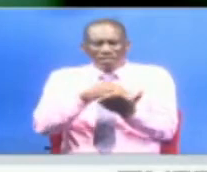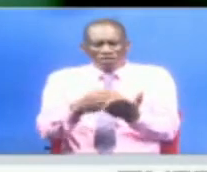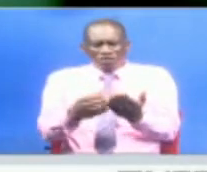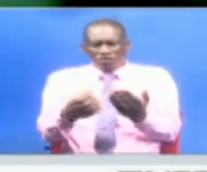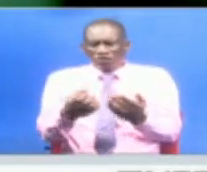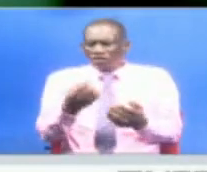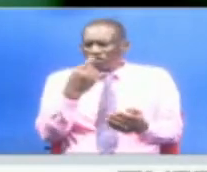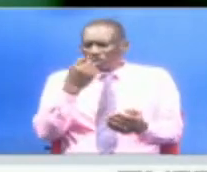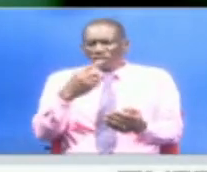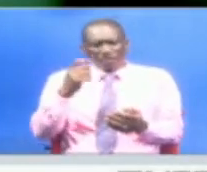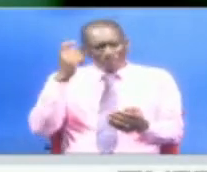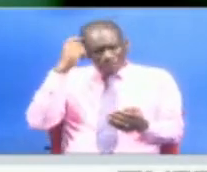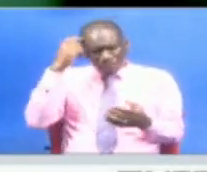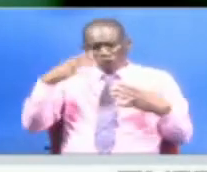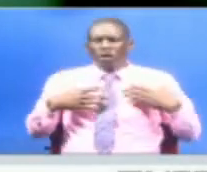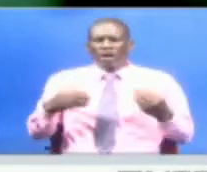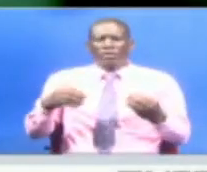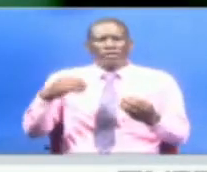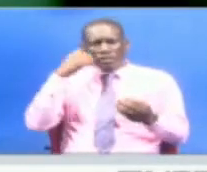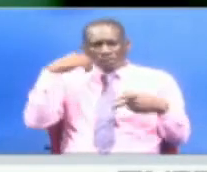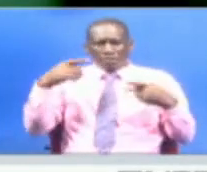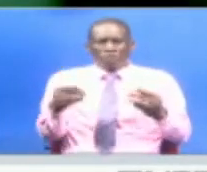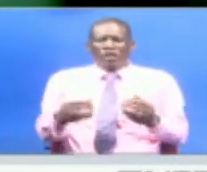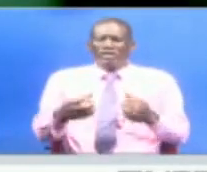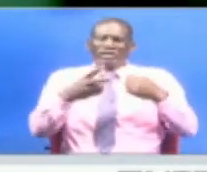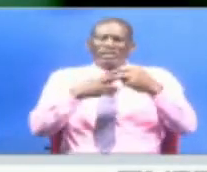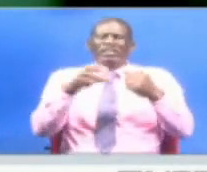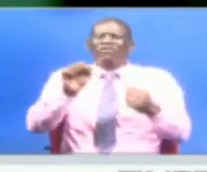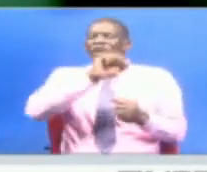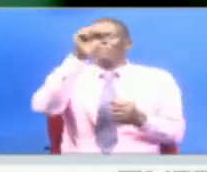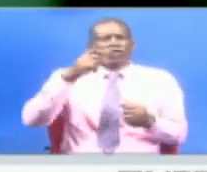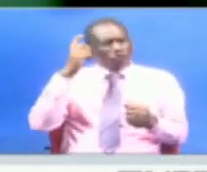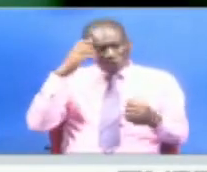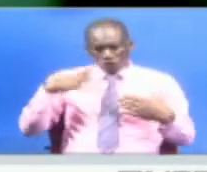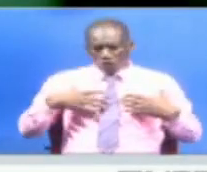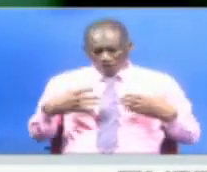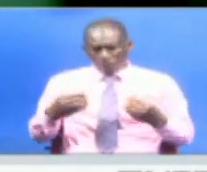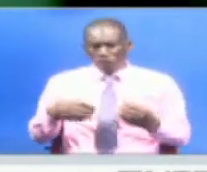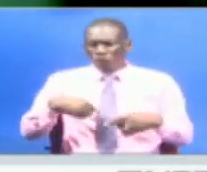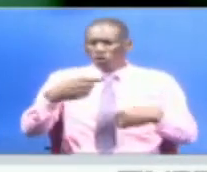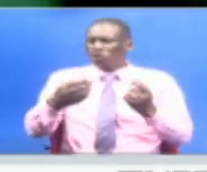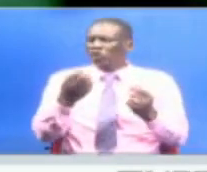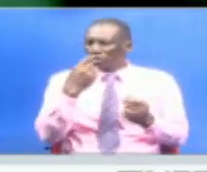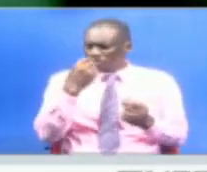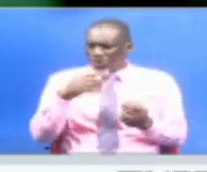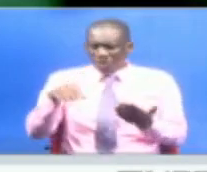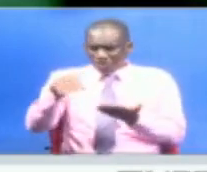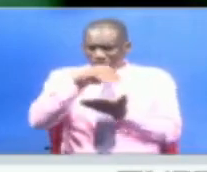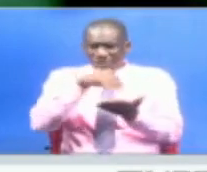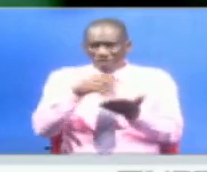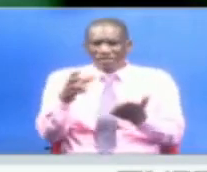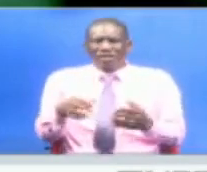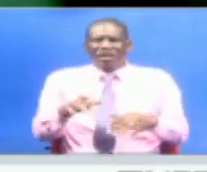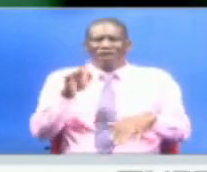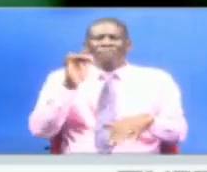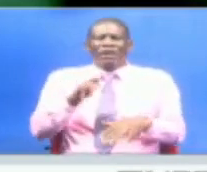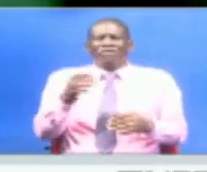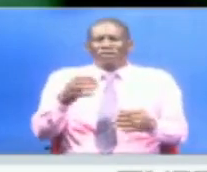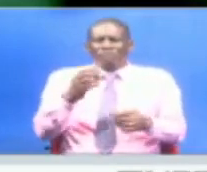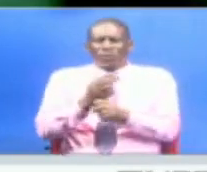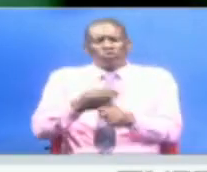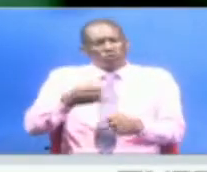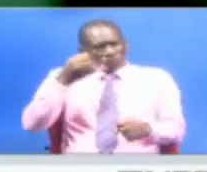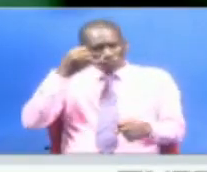akili. Inasemekana kwamba 70% ya wagonjwa wa akili wanapokea matibabu katika kituo hicho vimeathiriwa na matumizi ya